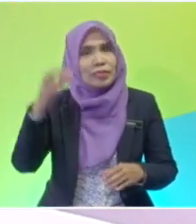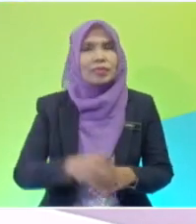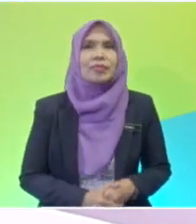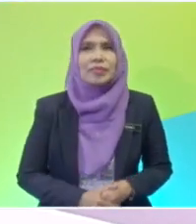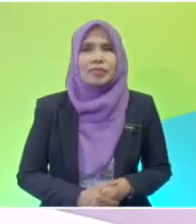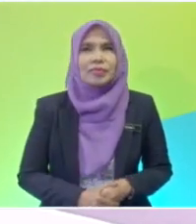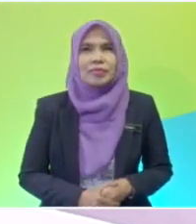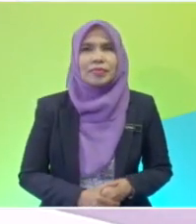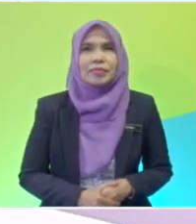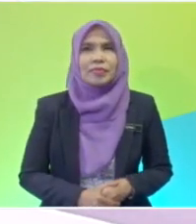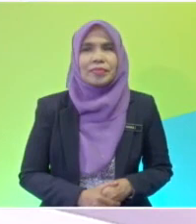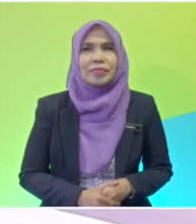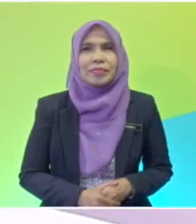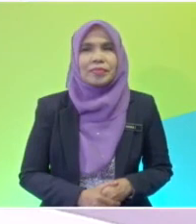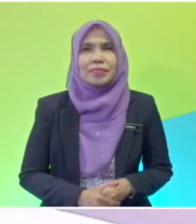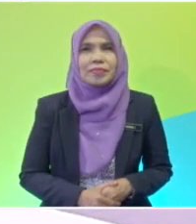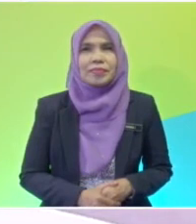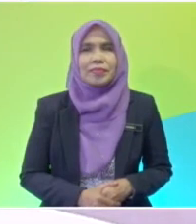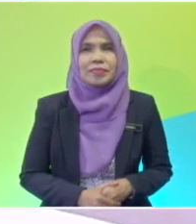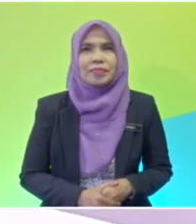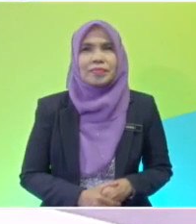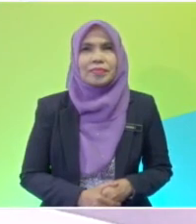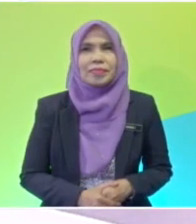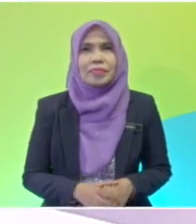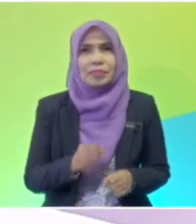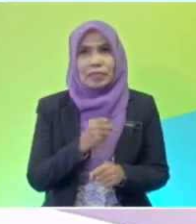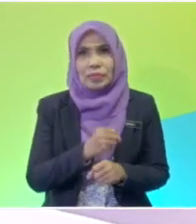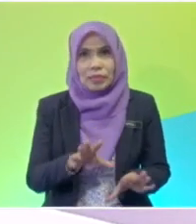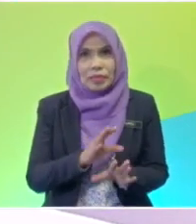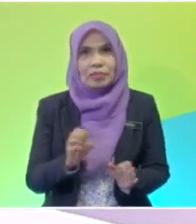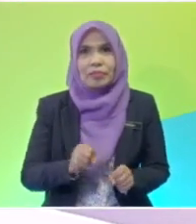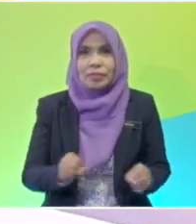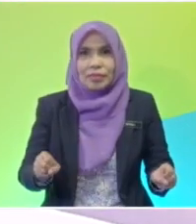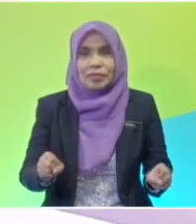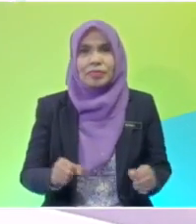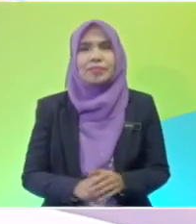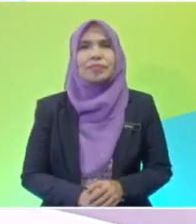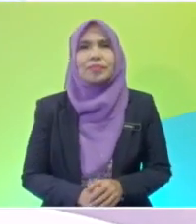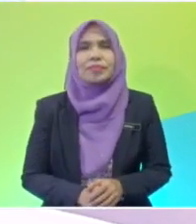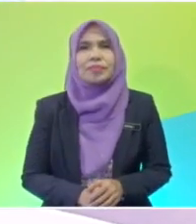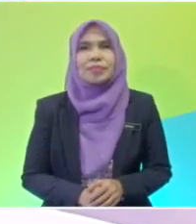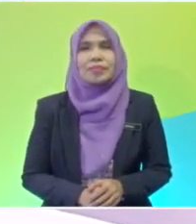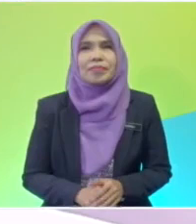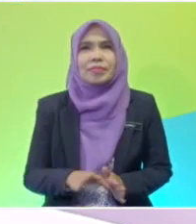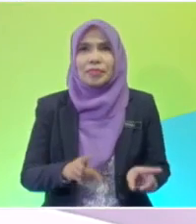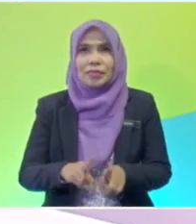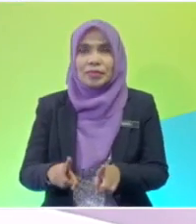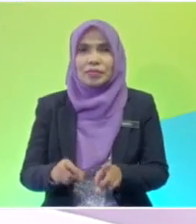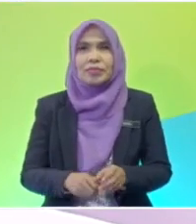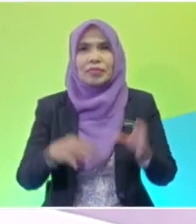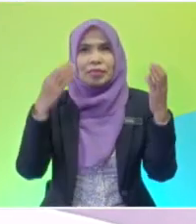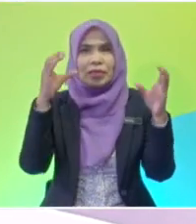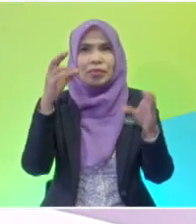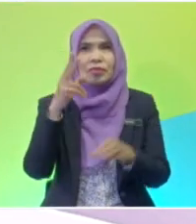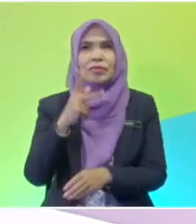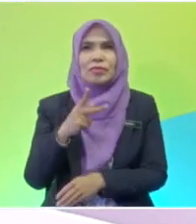Hah khususnya murid-murid Oke Langsung saja belum Baik saya bersama dengan Cikgu Muhammad yang juga merupakan Guru bimbingan dan